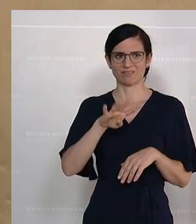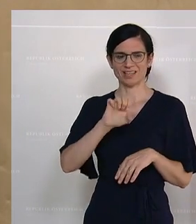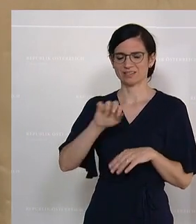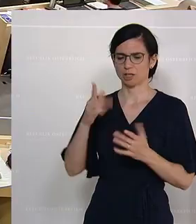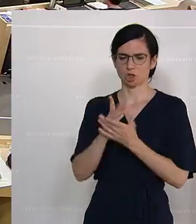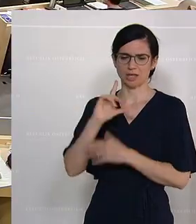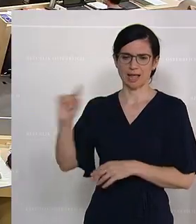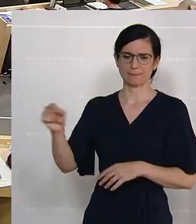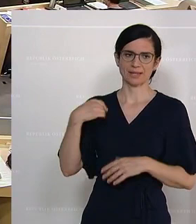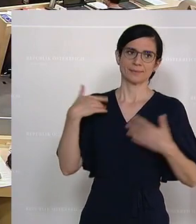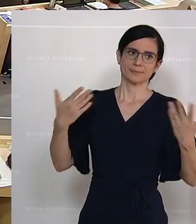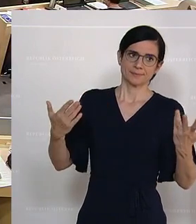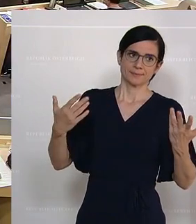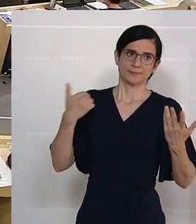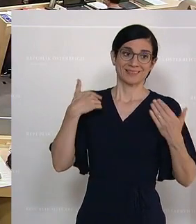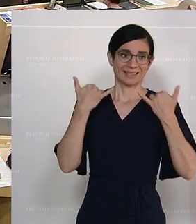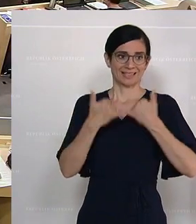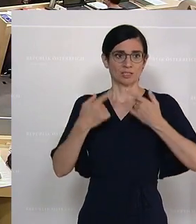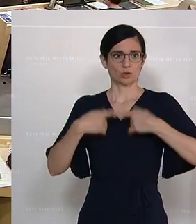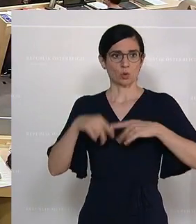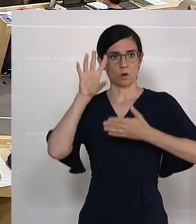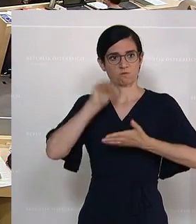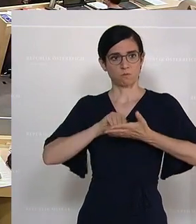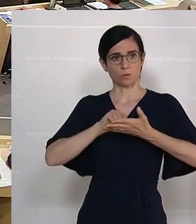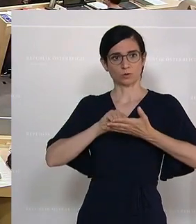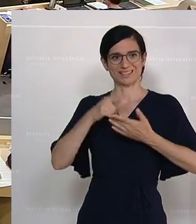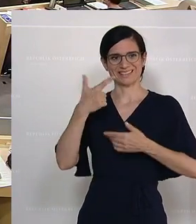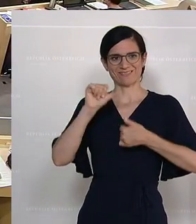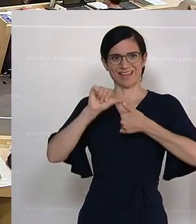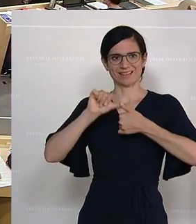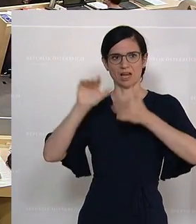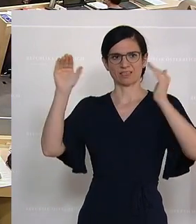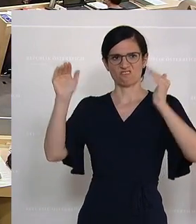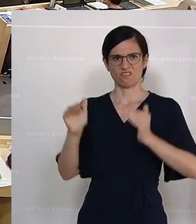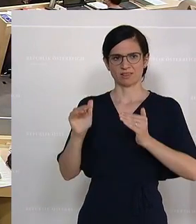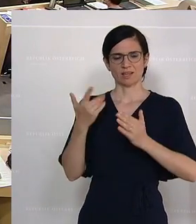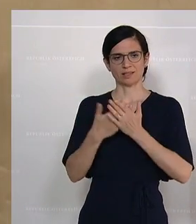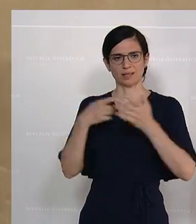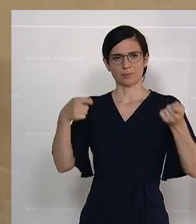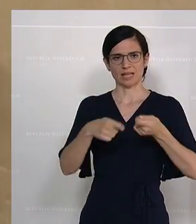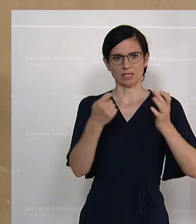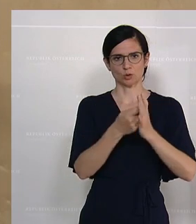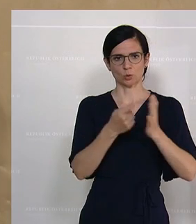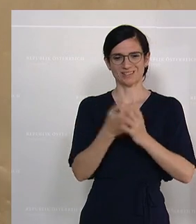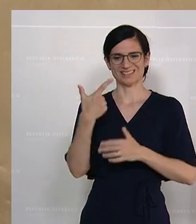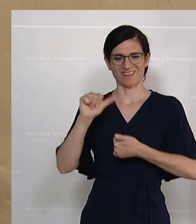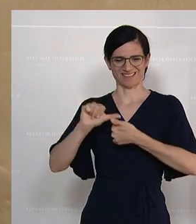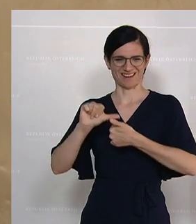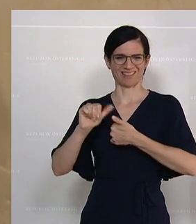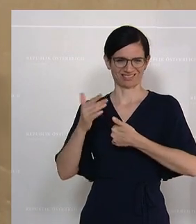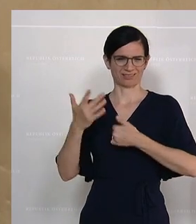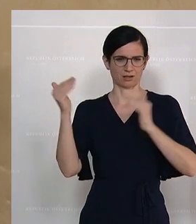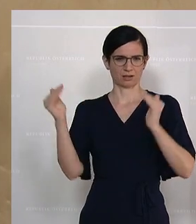da jetzt jetzt sollen wir in den wohnungen zu hause zwar grad reduzieren die die heizkosten zwei grad reduzieren genau